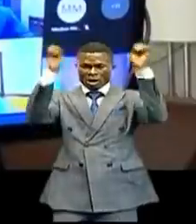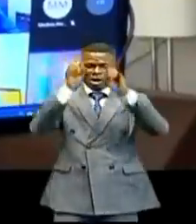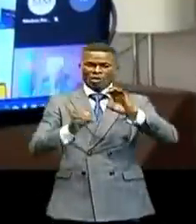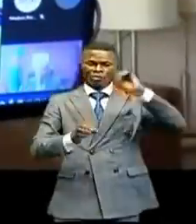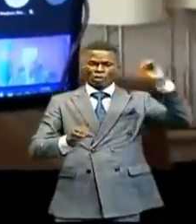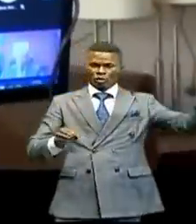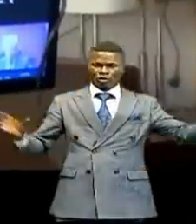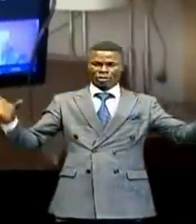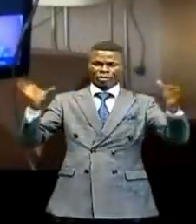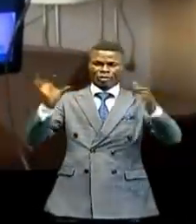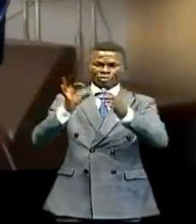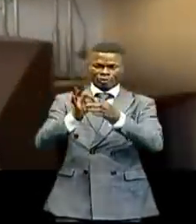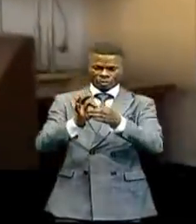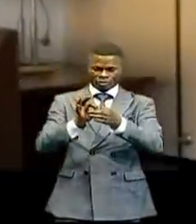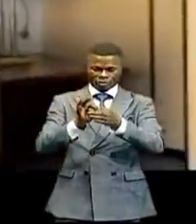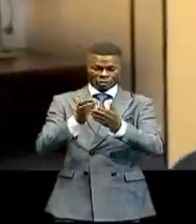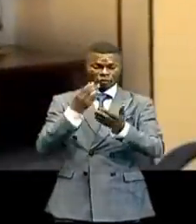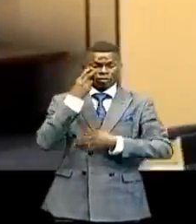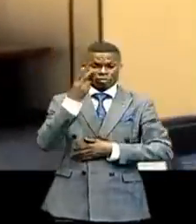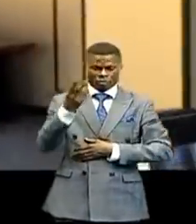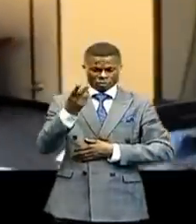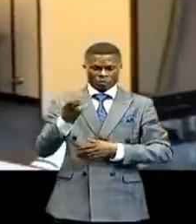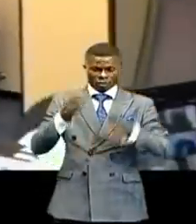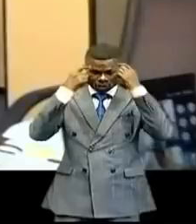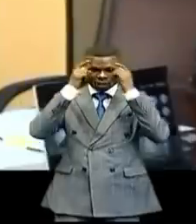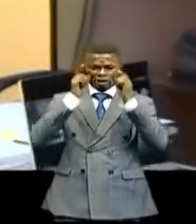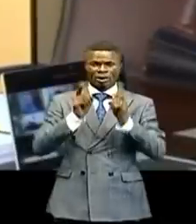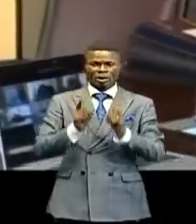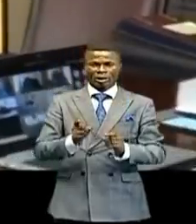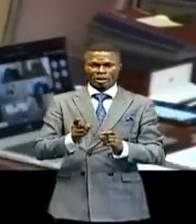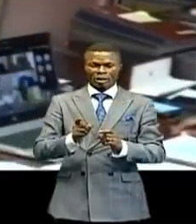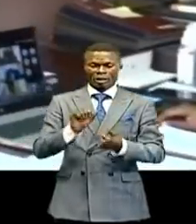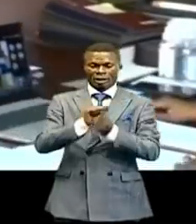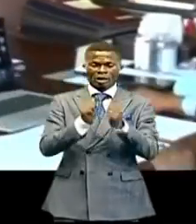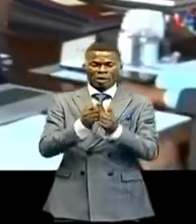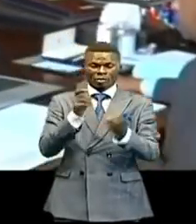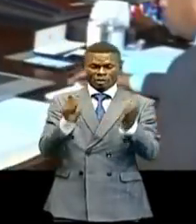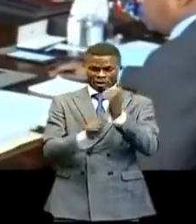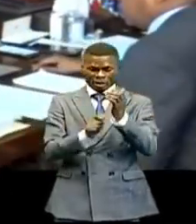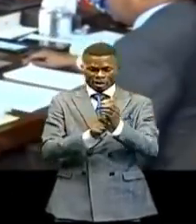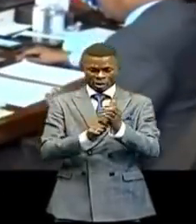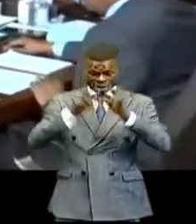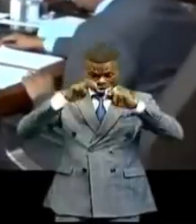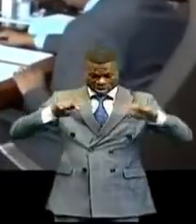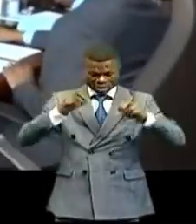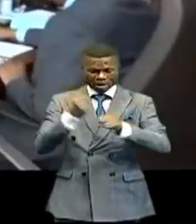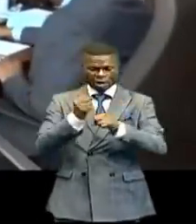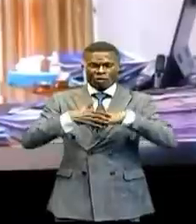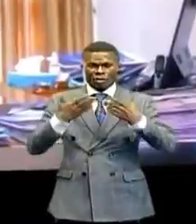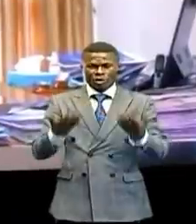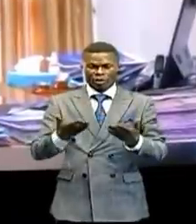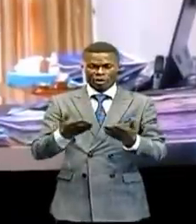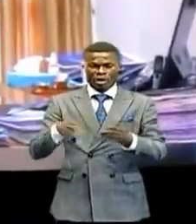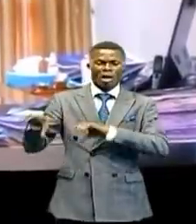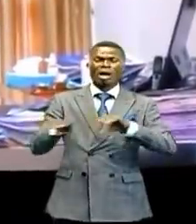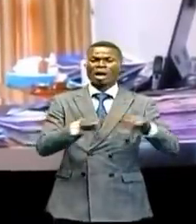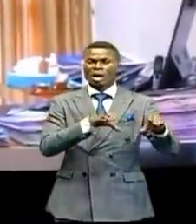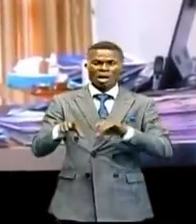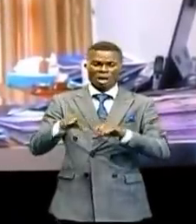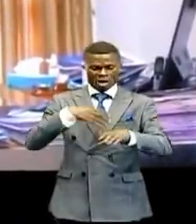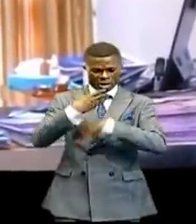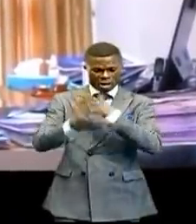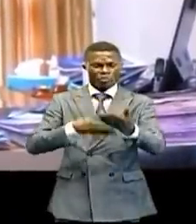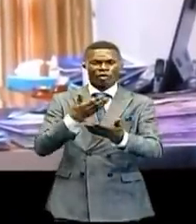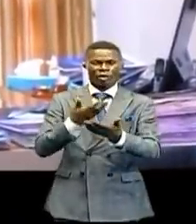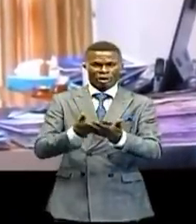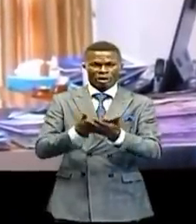de l'Ouest. Considérant les conclusions du volet technique de l'étude des faisabilités et les activités à